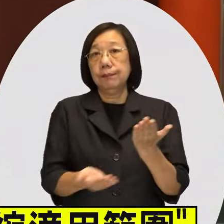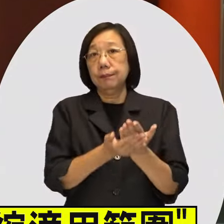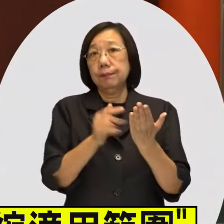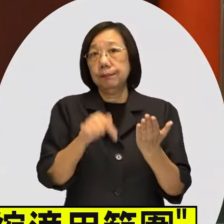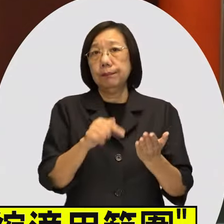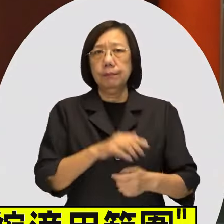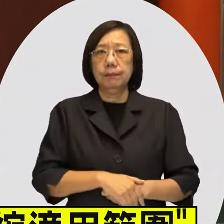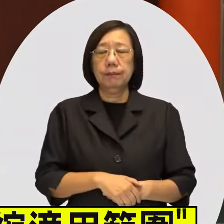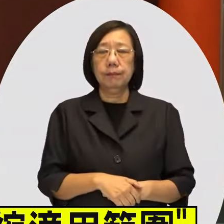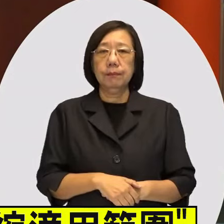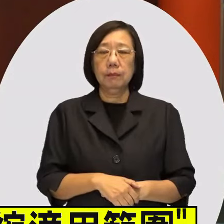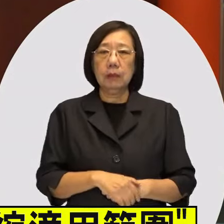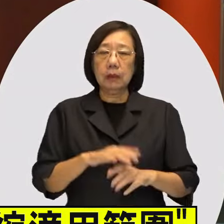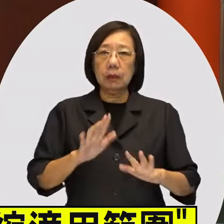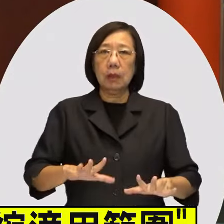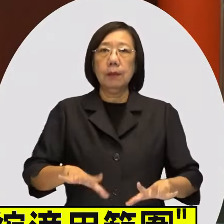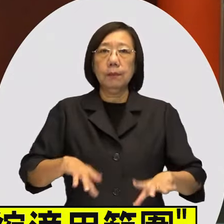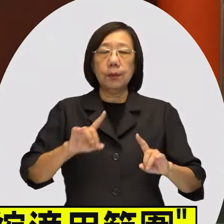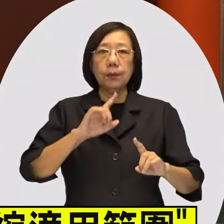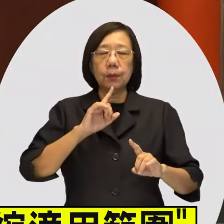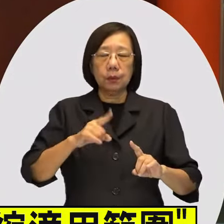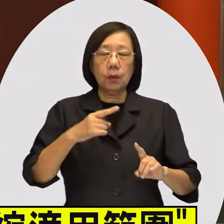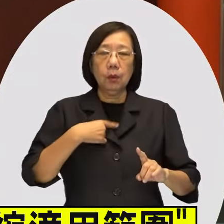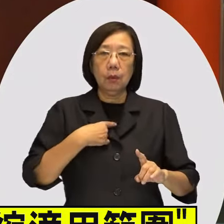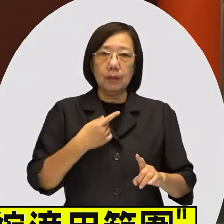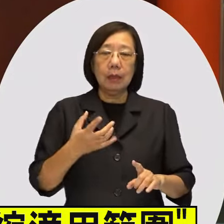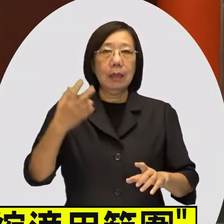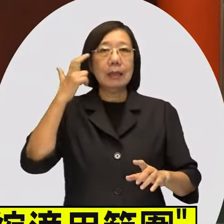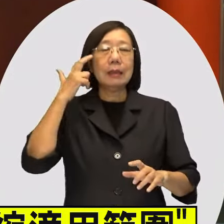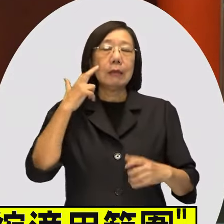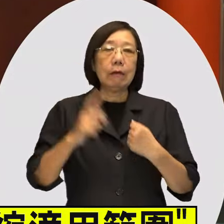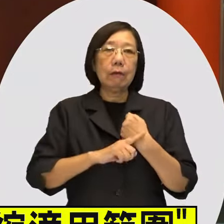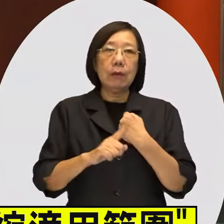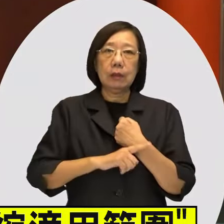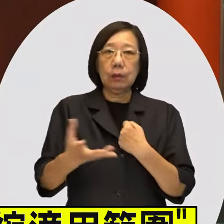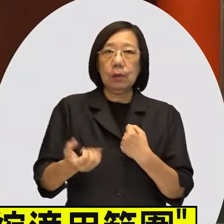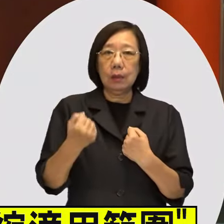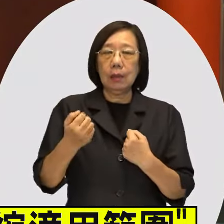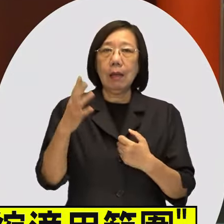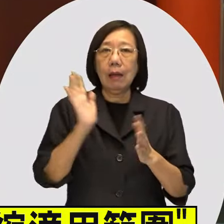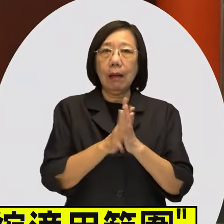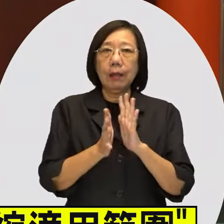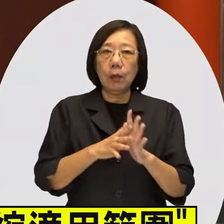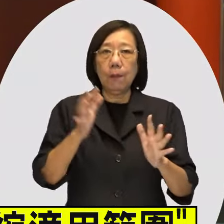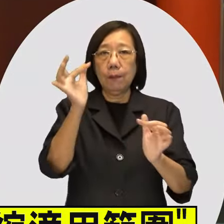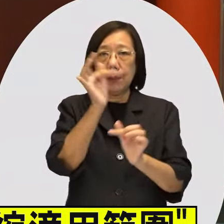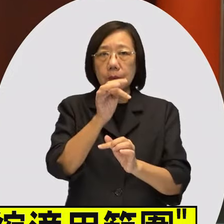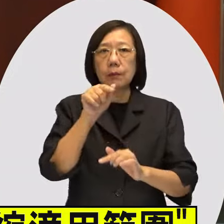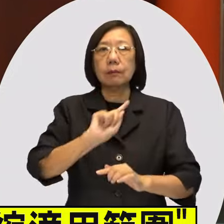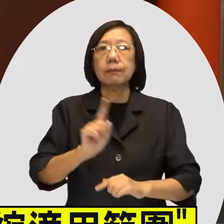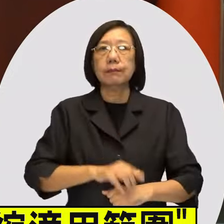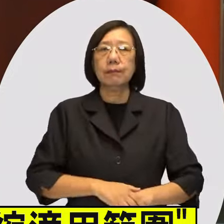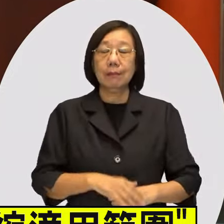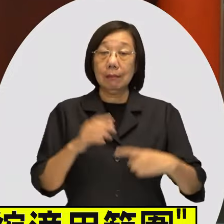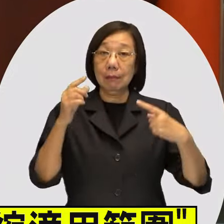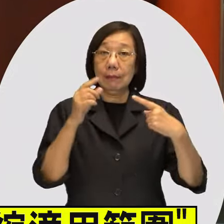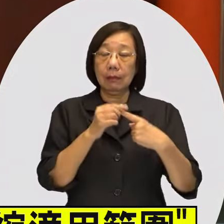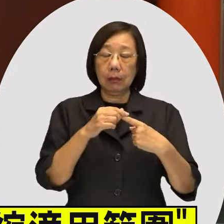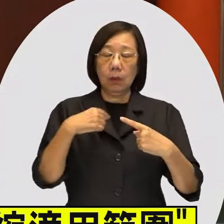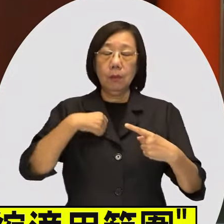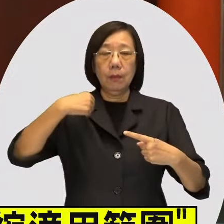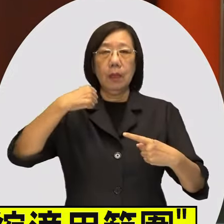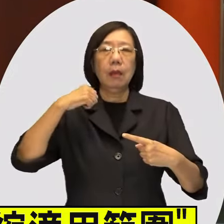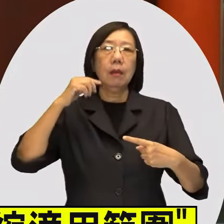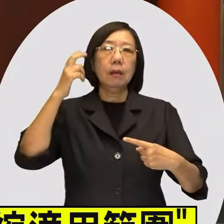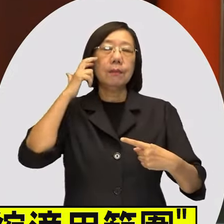要应该由各级法院合议庭法官一致决，另外特别提醒是有精神障碍或是其他心智缺陷导致辩